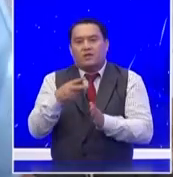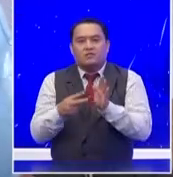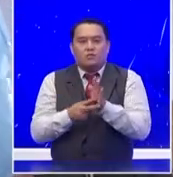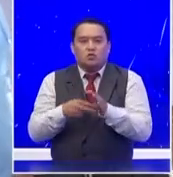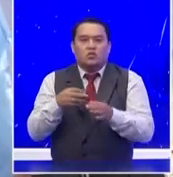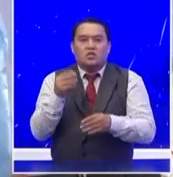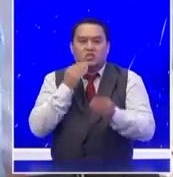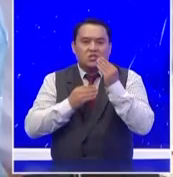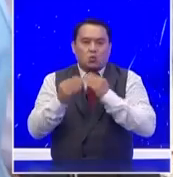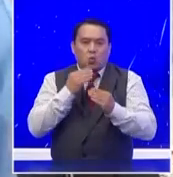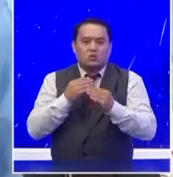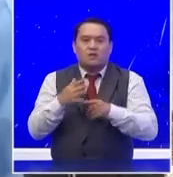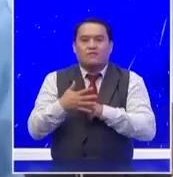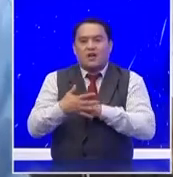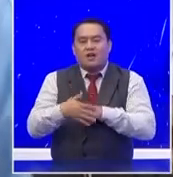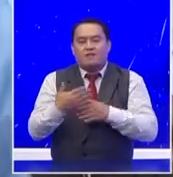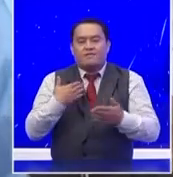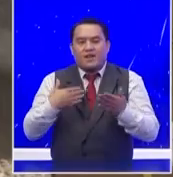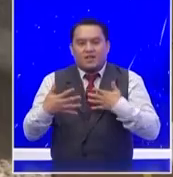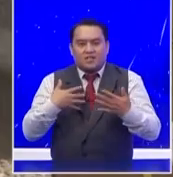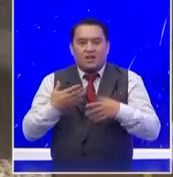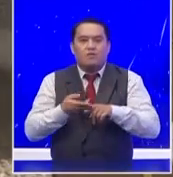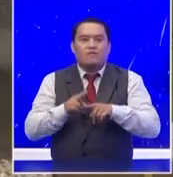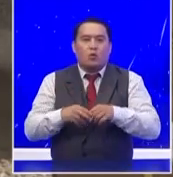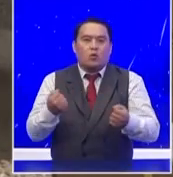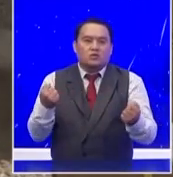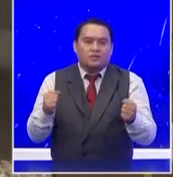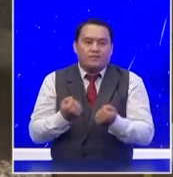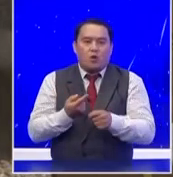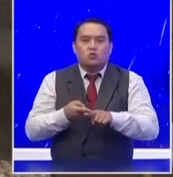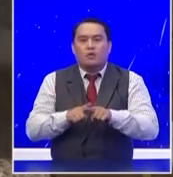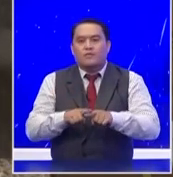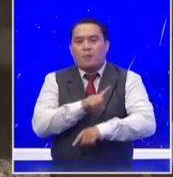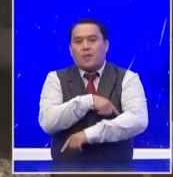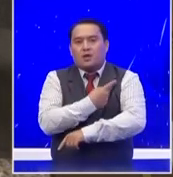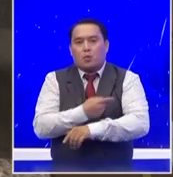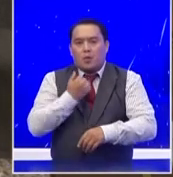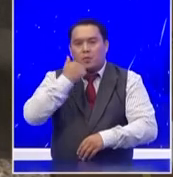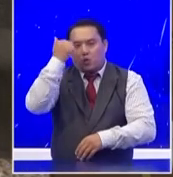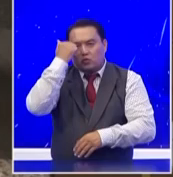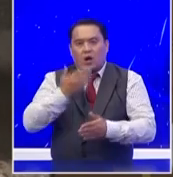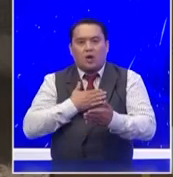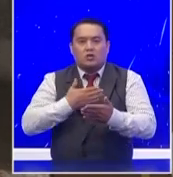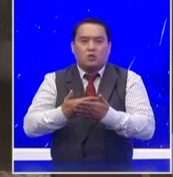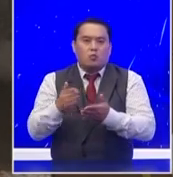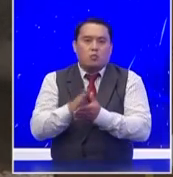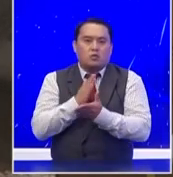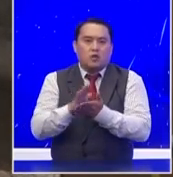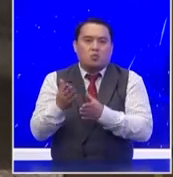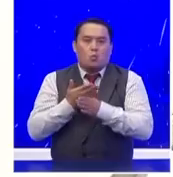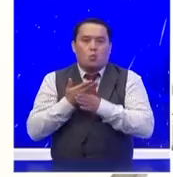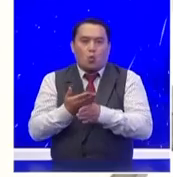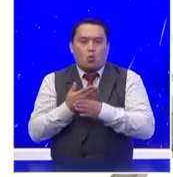28 аппаратов искусственной вентиляции легких и 12 кислородных концентраторов. Медики поблагодарили волонтеров за оказанную помощь.